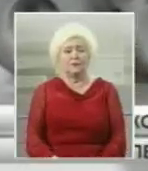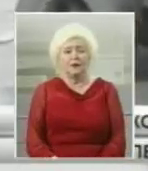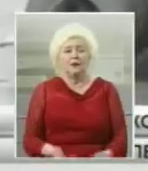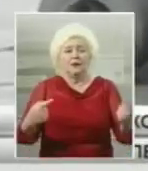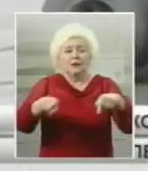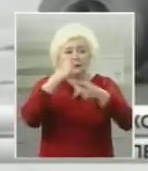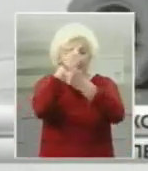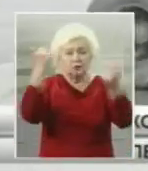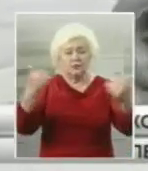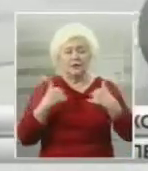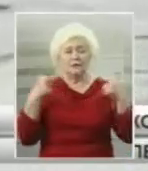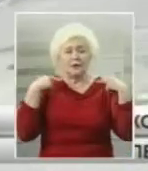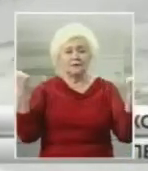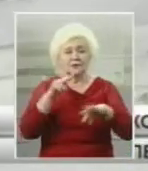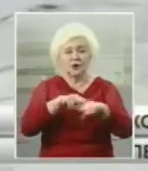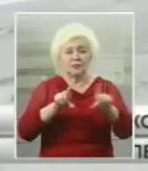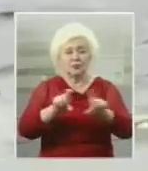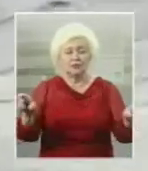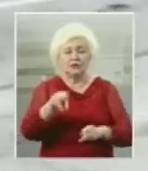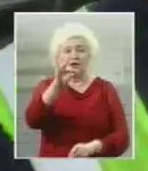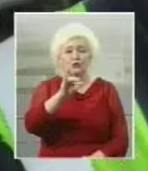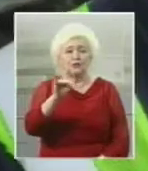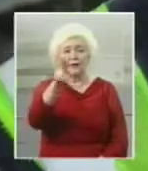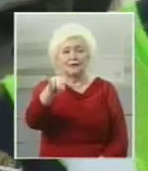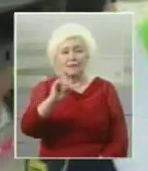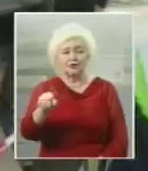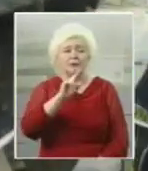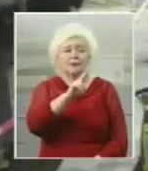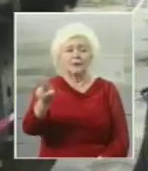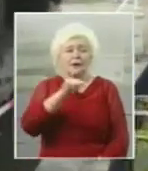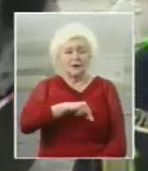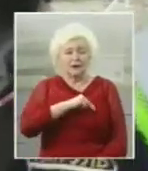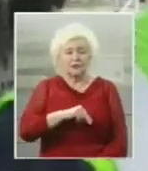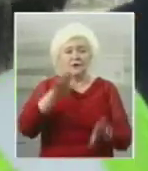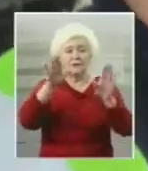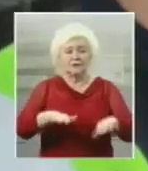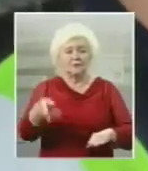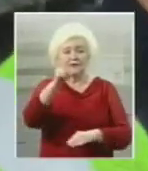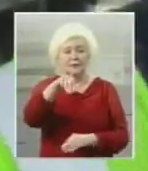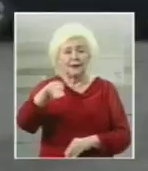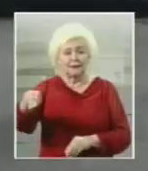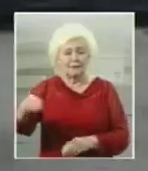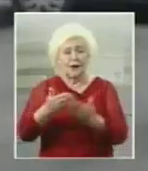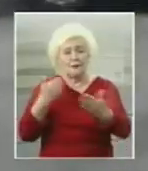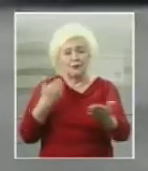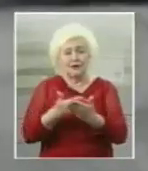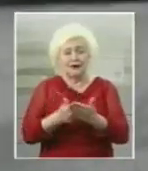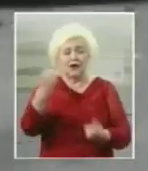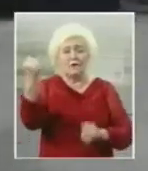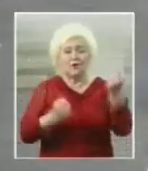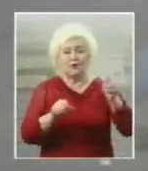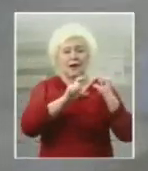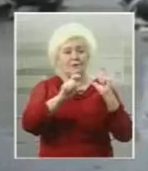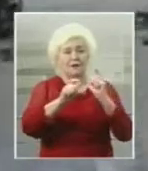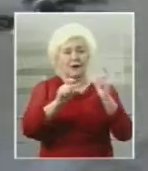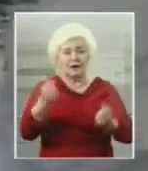Як повідомив нам сержант поліції Юрій Демшин, який працював на місці дорожньо-транспортної пригоди, за попередньою версією водій